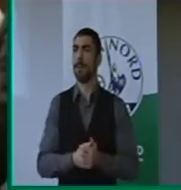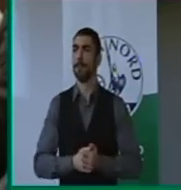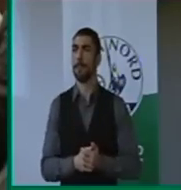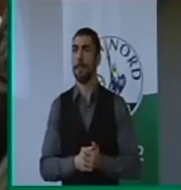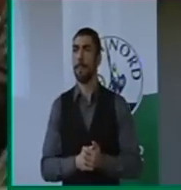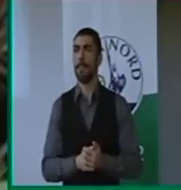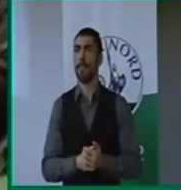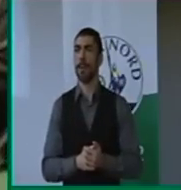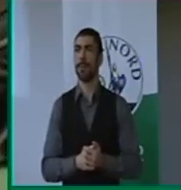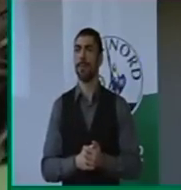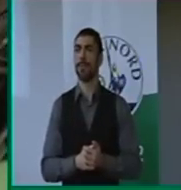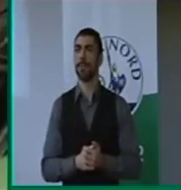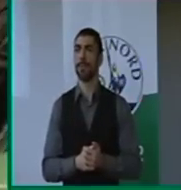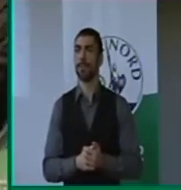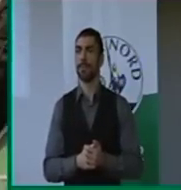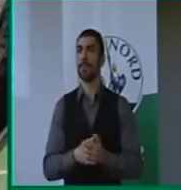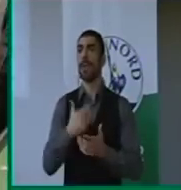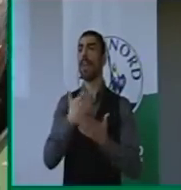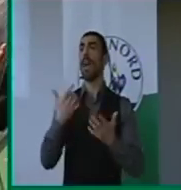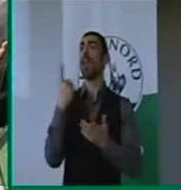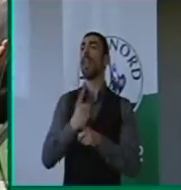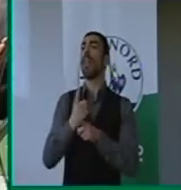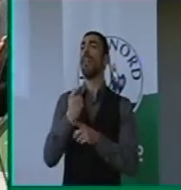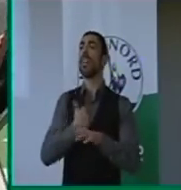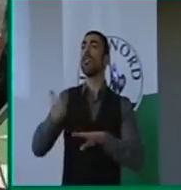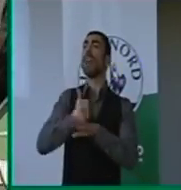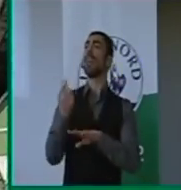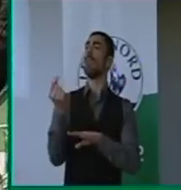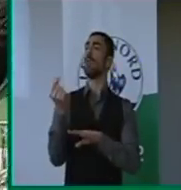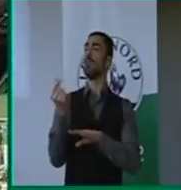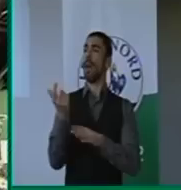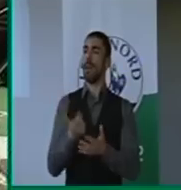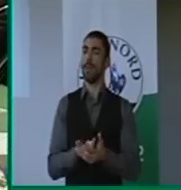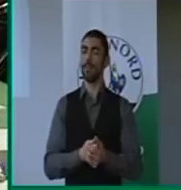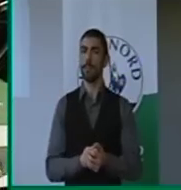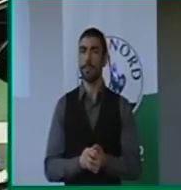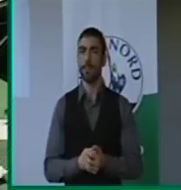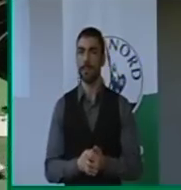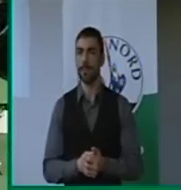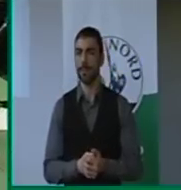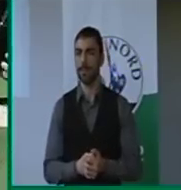a ad avere la sovranità monetaria e gestire L'economia in funzione dei cittadini